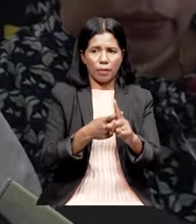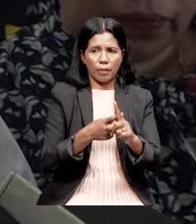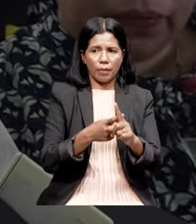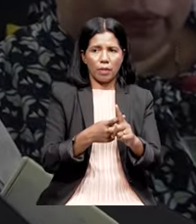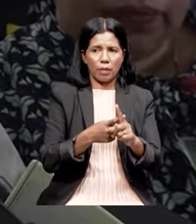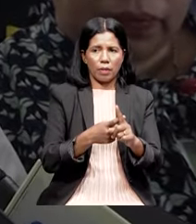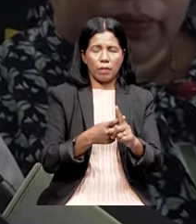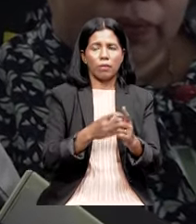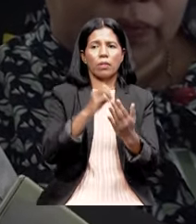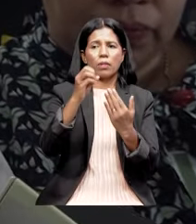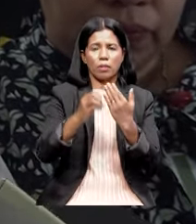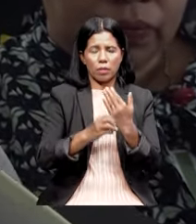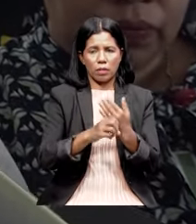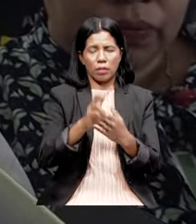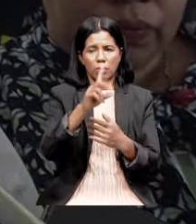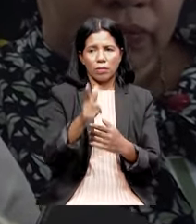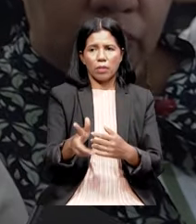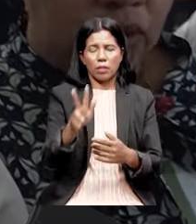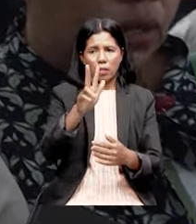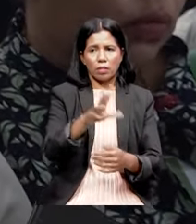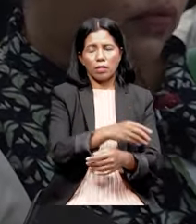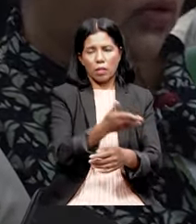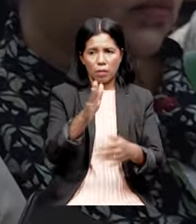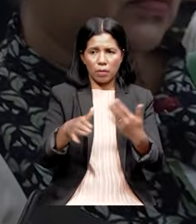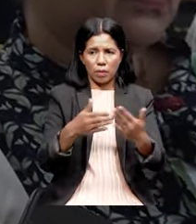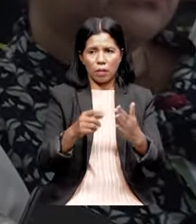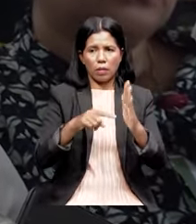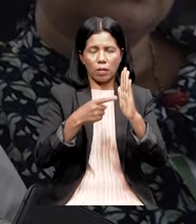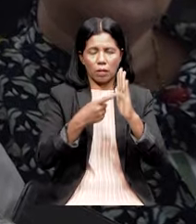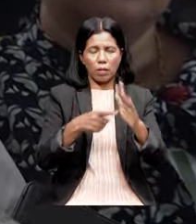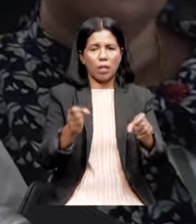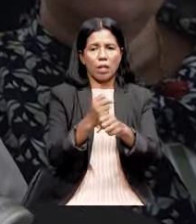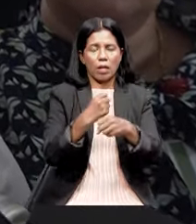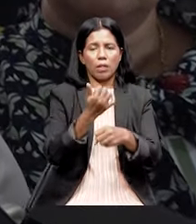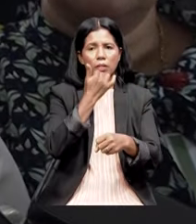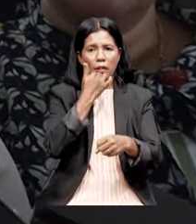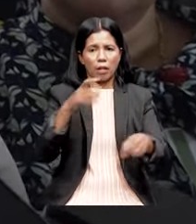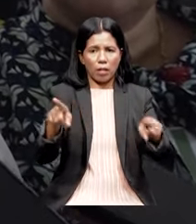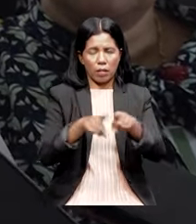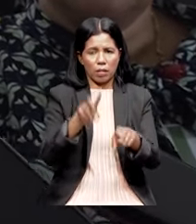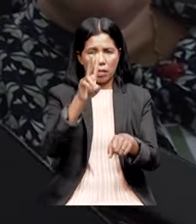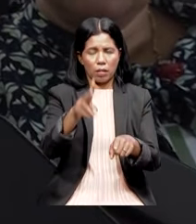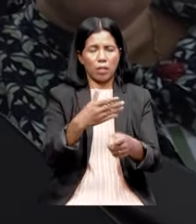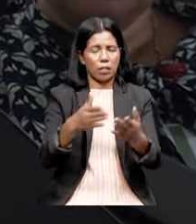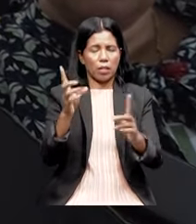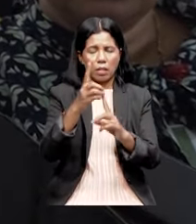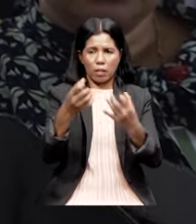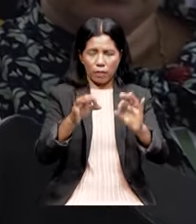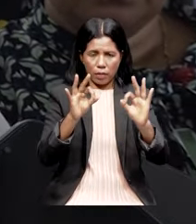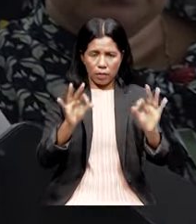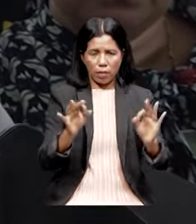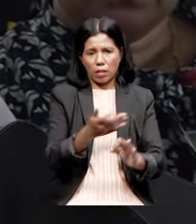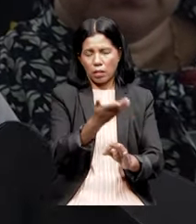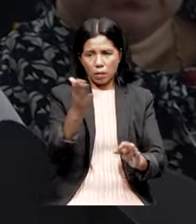ida otubro 23 de otubro ita bot sira komeste eru hanesa rua produto liu prazo i ita